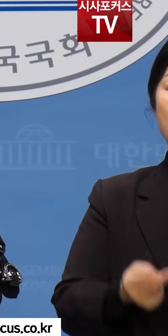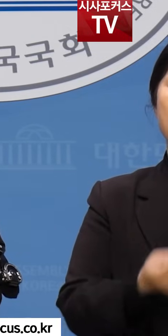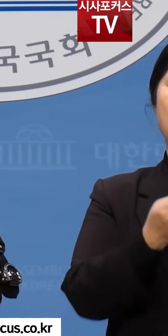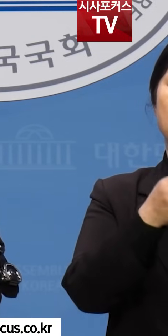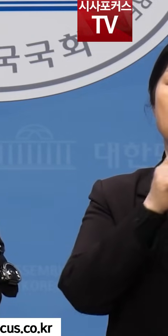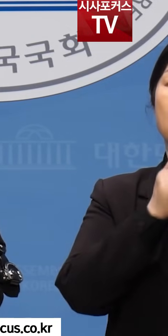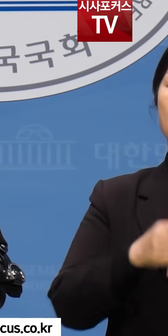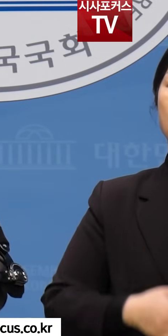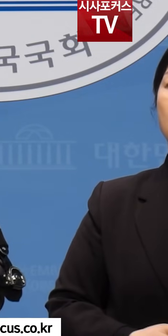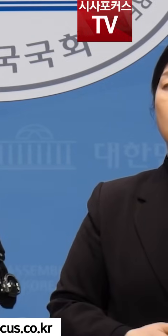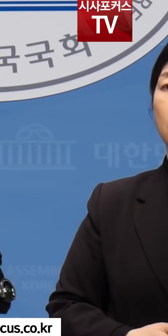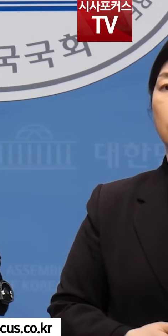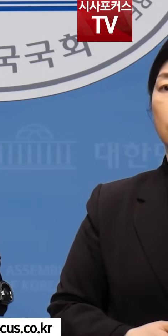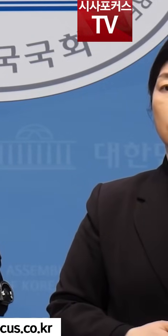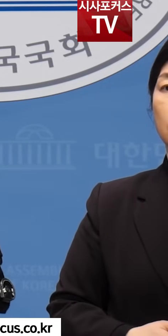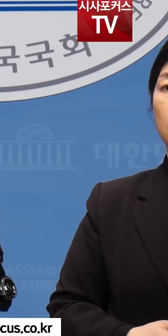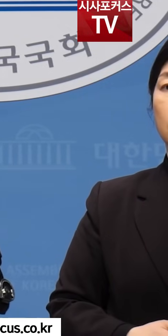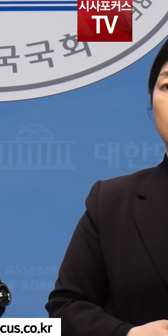예금이라고 합니다.